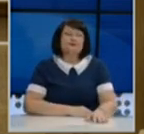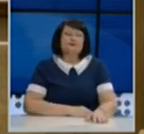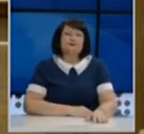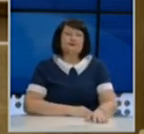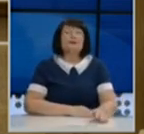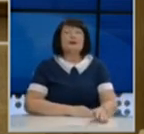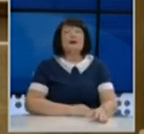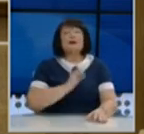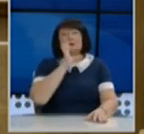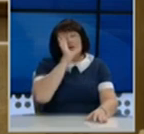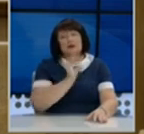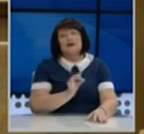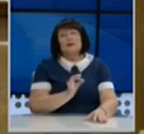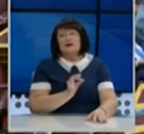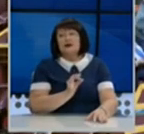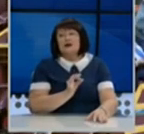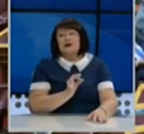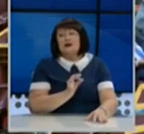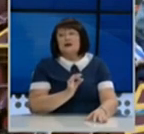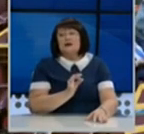πραγματικά